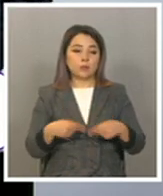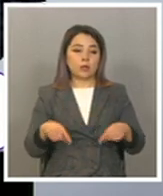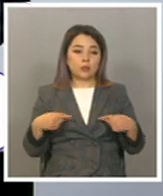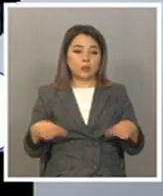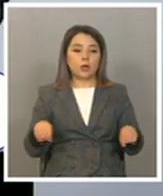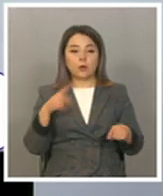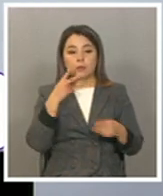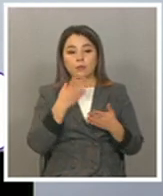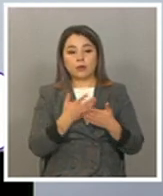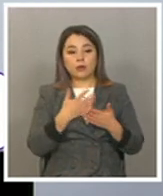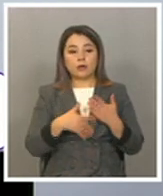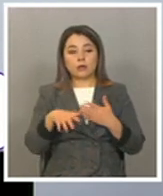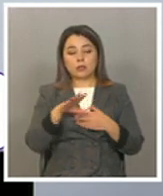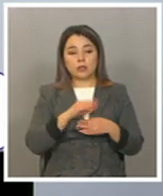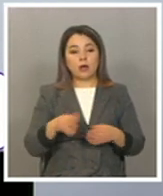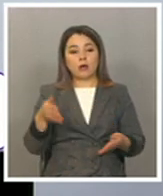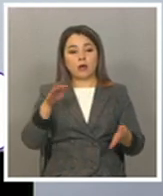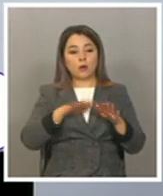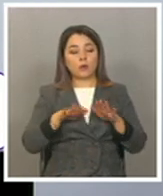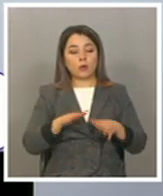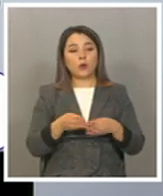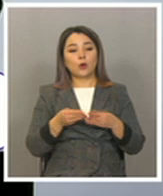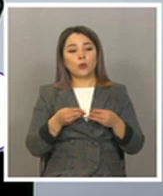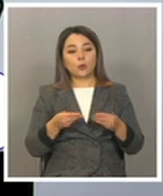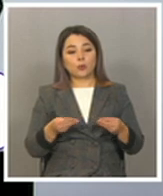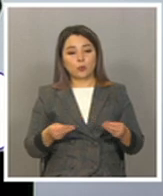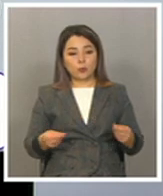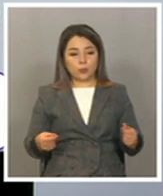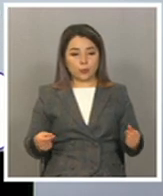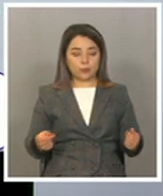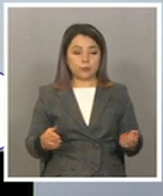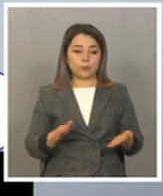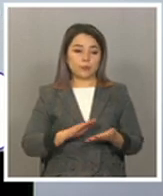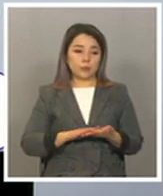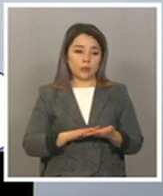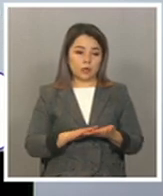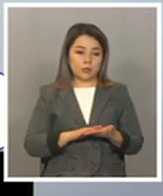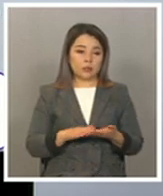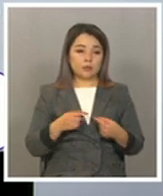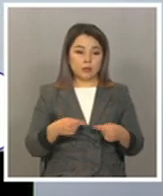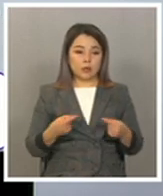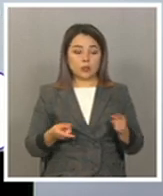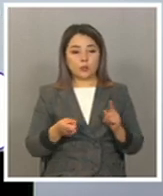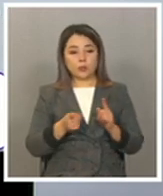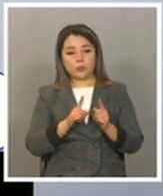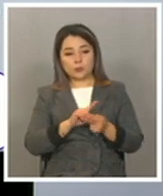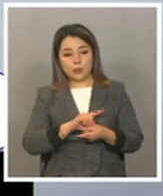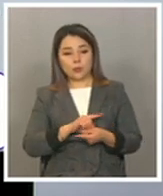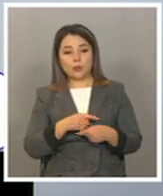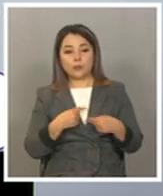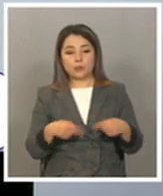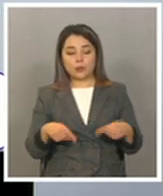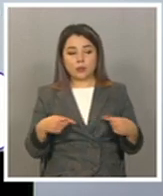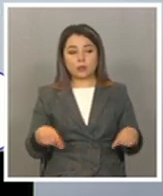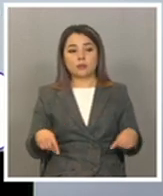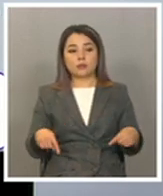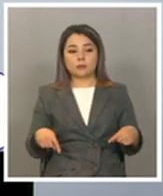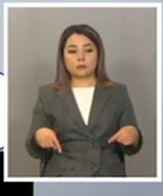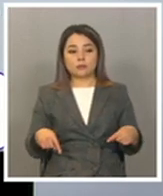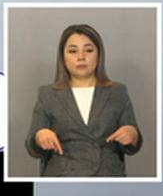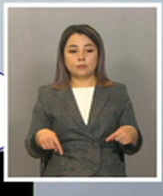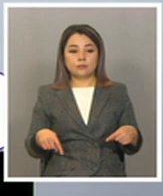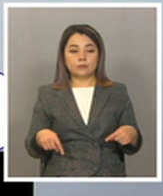келуіне тау жыныстарының үгілуі, олардың өзгерістерге ұшырауы, мүжілуі, олардың